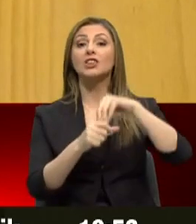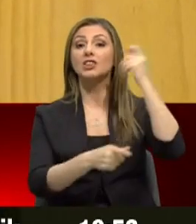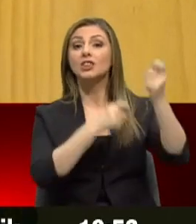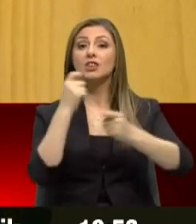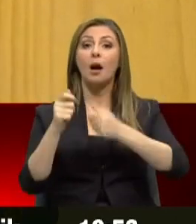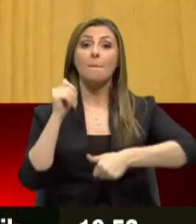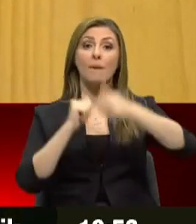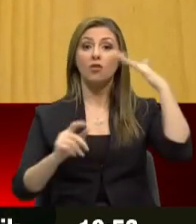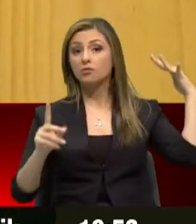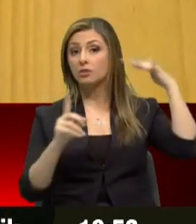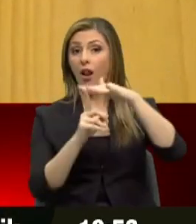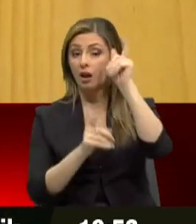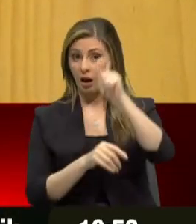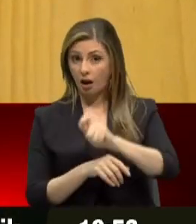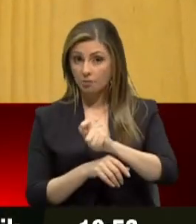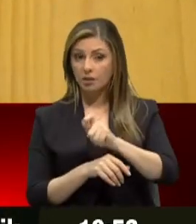Bakanımıza saldırmak,